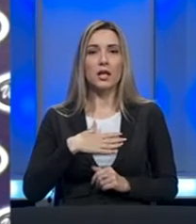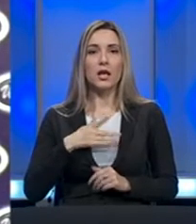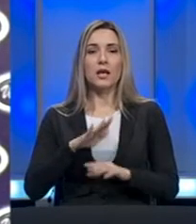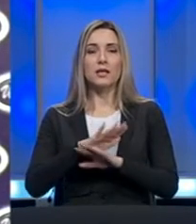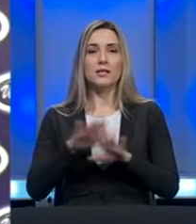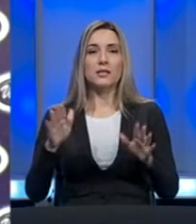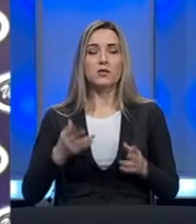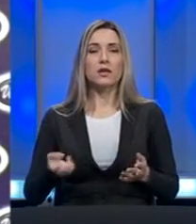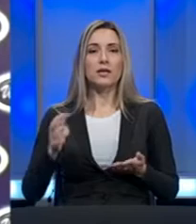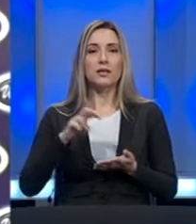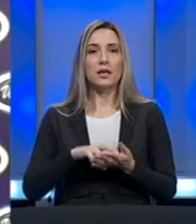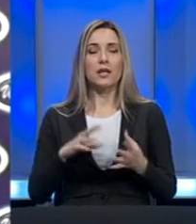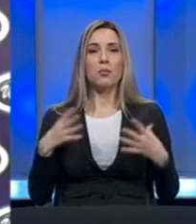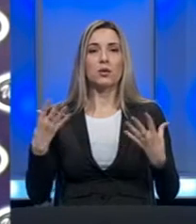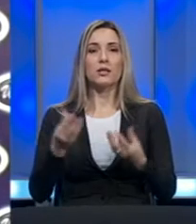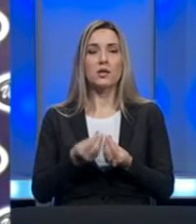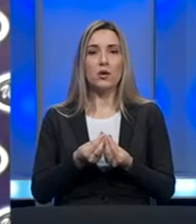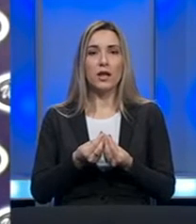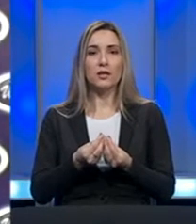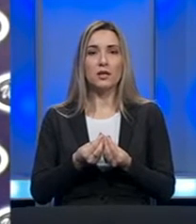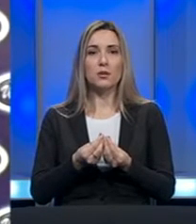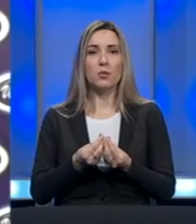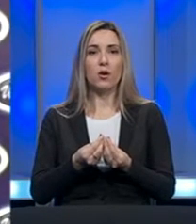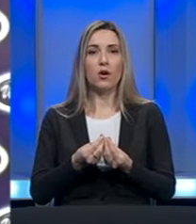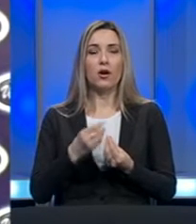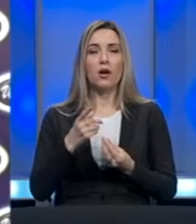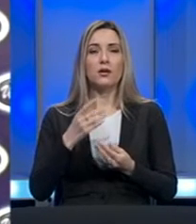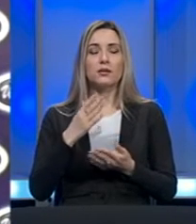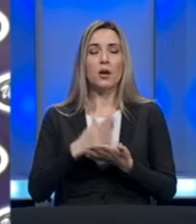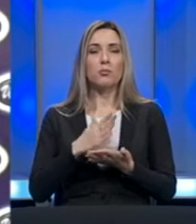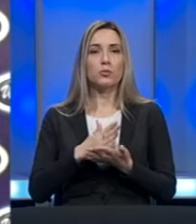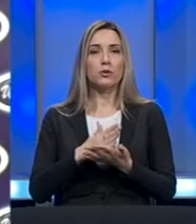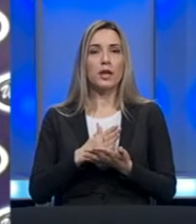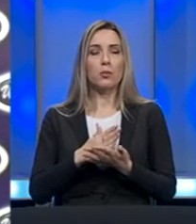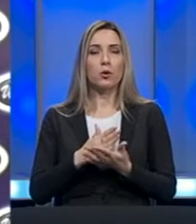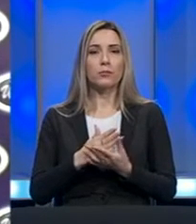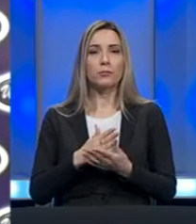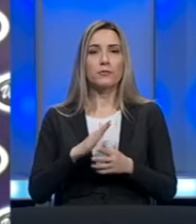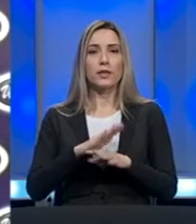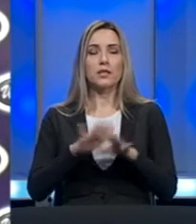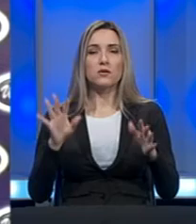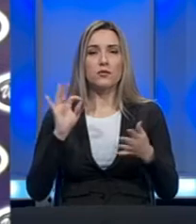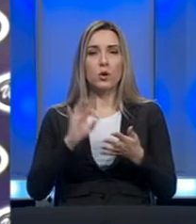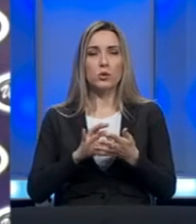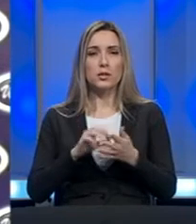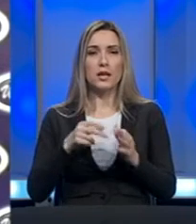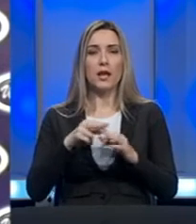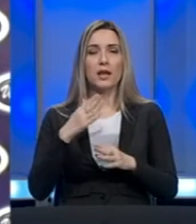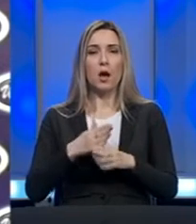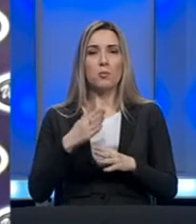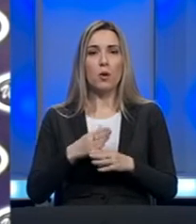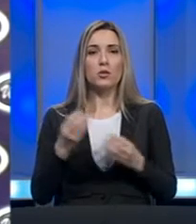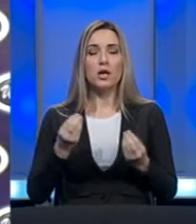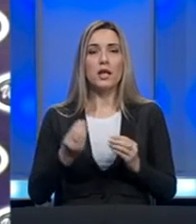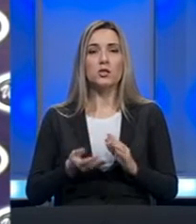svi dignemo, da se ujedinimo, da pozbijemo redove, da budemo svi fokusirani na pomoć, da